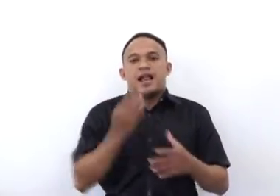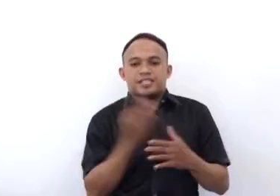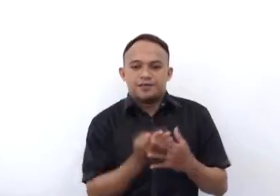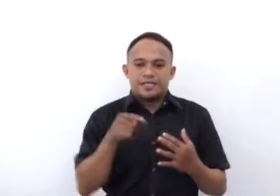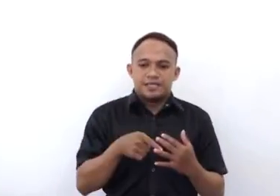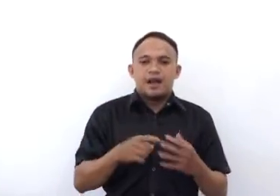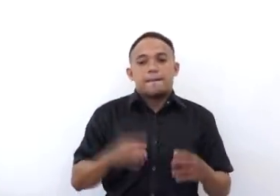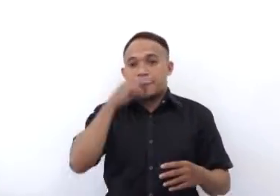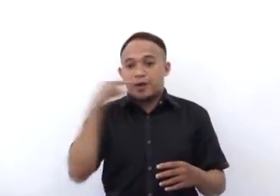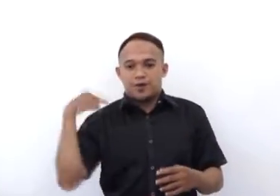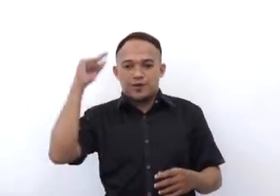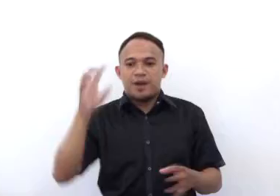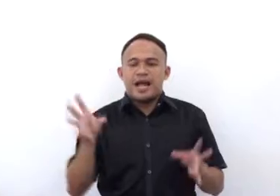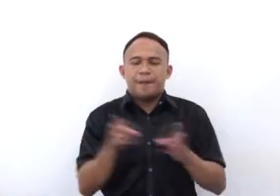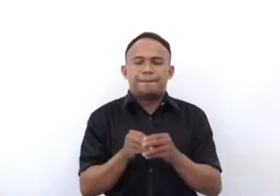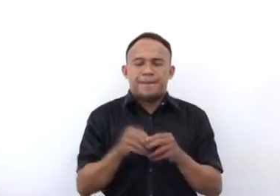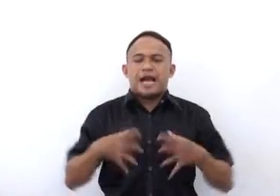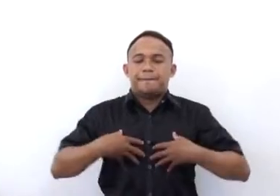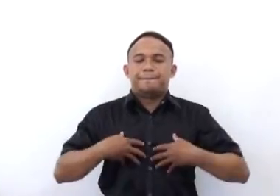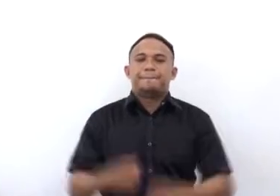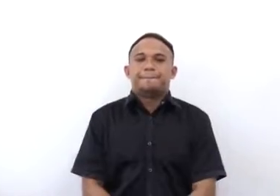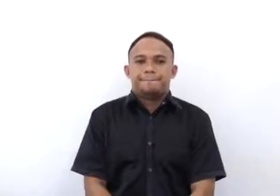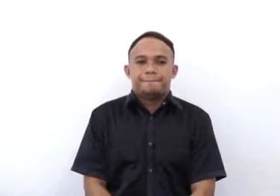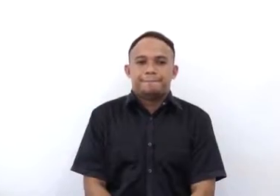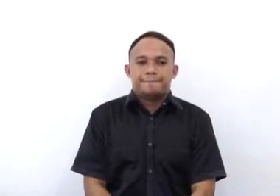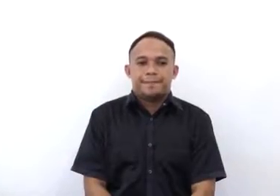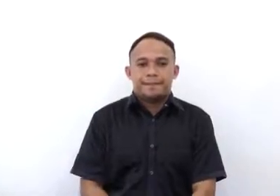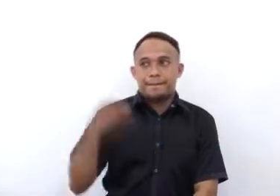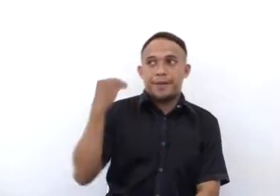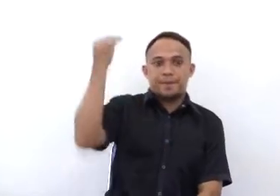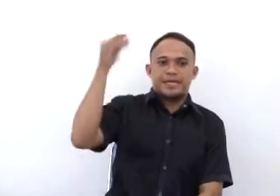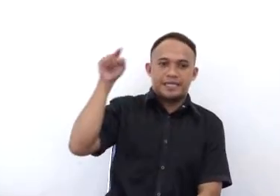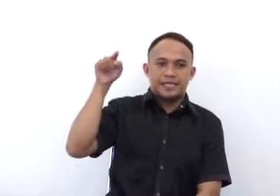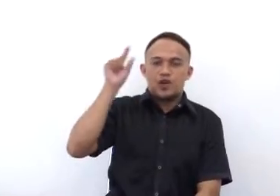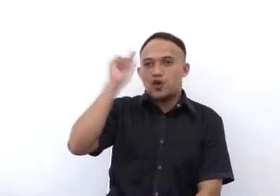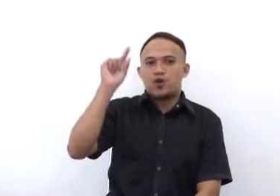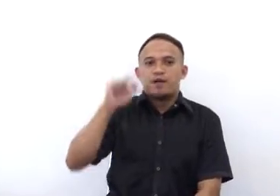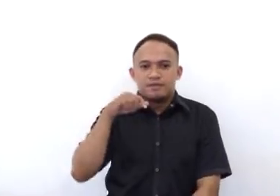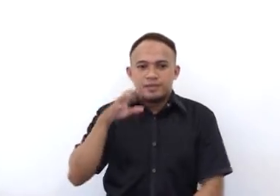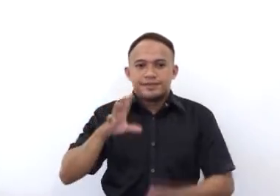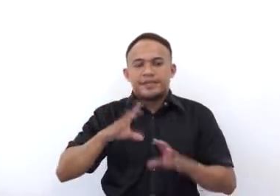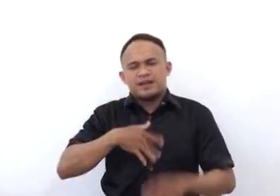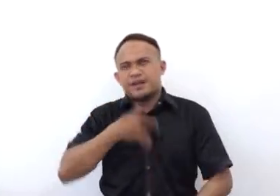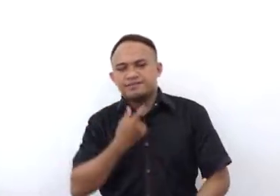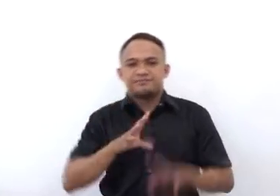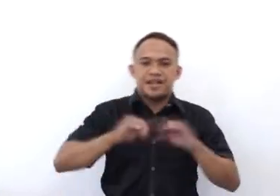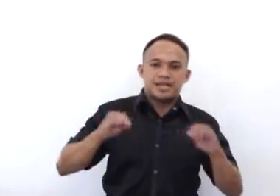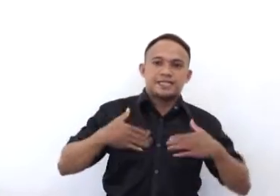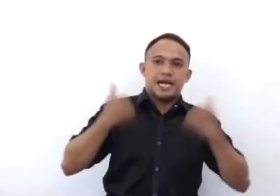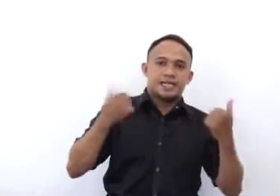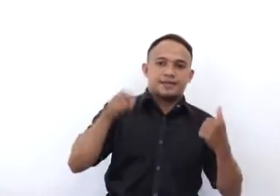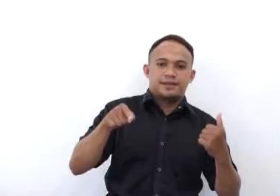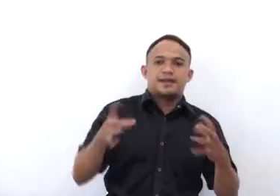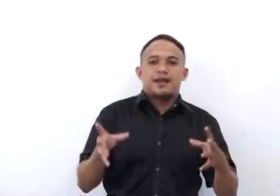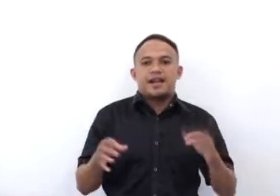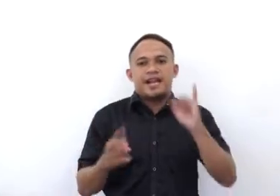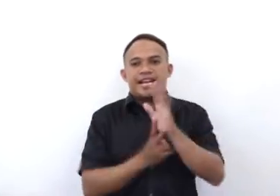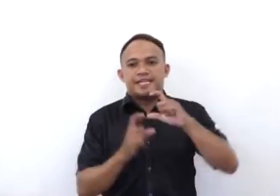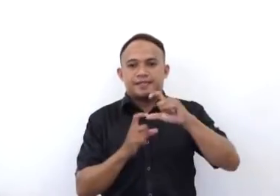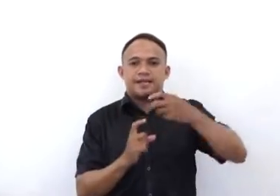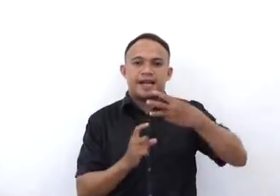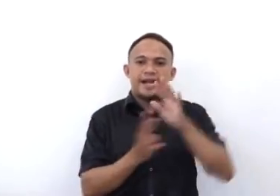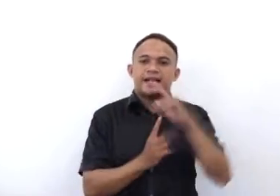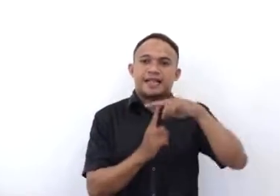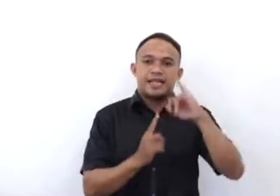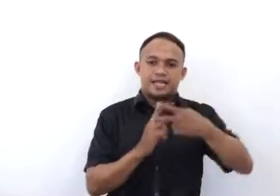Rusli bahkan mengancam pimpin unjuk rasa tenaga kesehatan jika insentif tidak kunjung cair. Gubernur dua